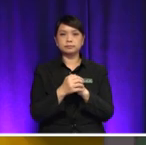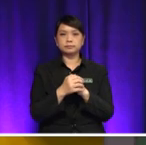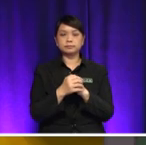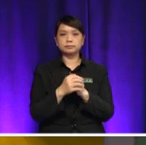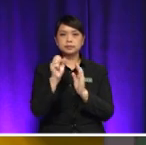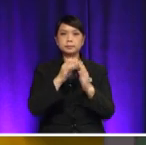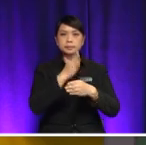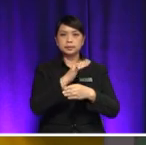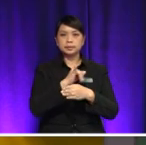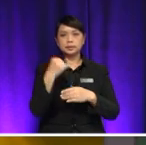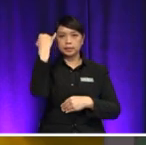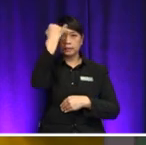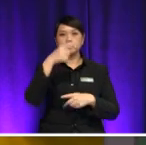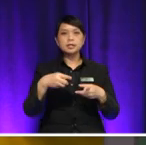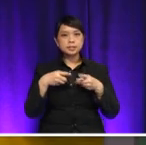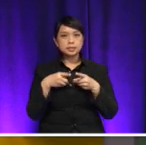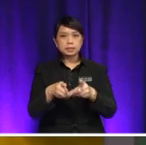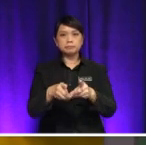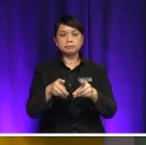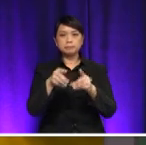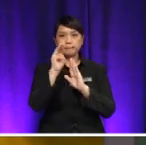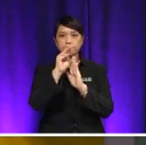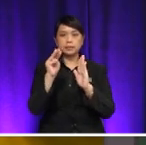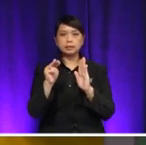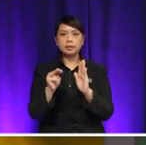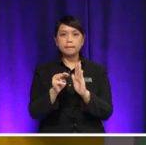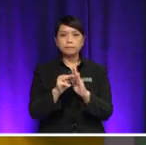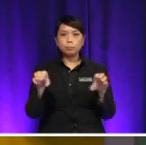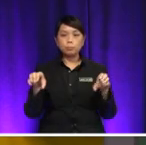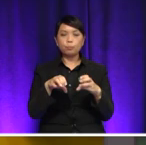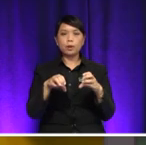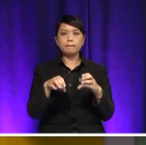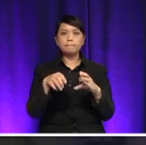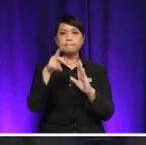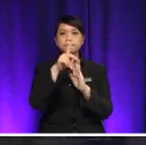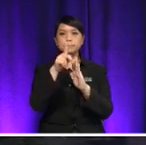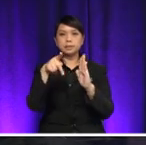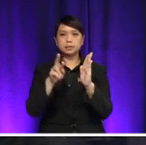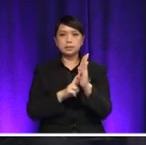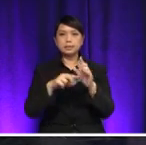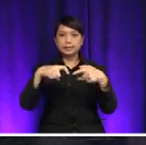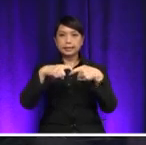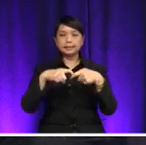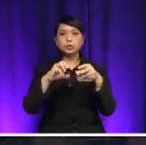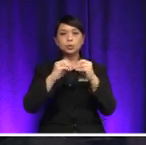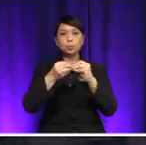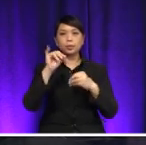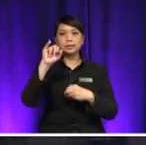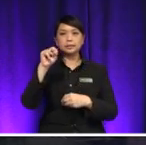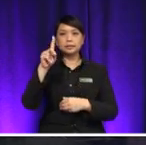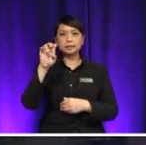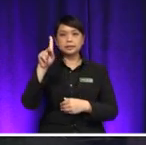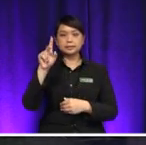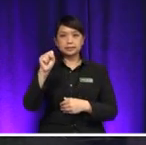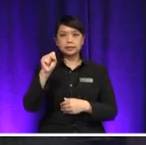sebenarnya event sedang membuat berkaitan diantara nombo index numbuk index Oke mungkin sekarang event masih